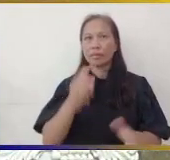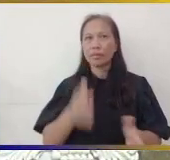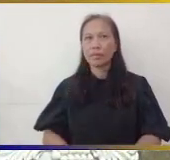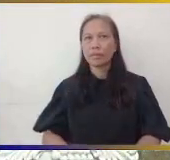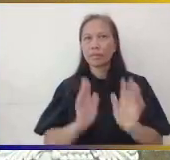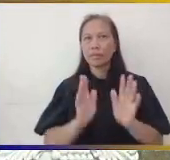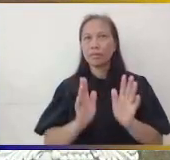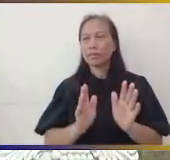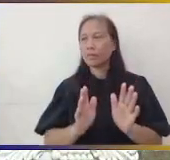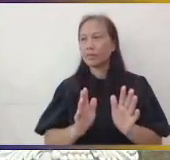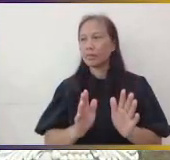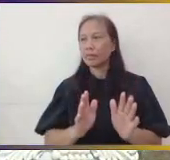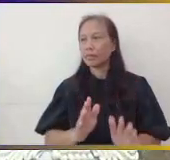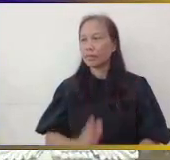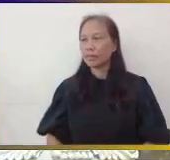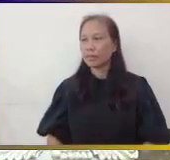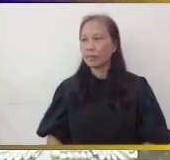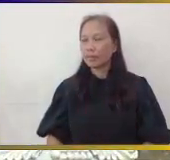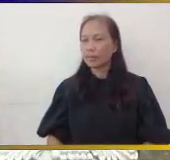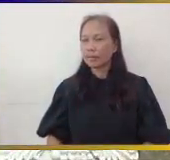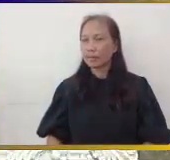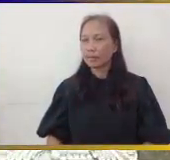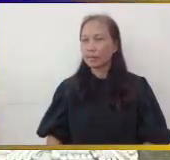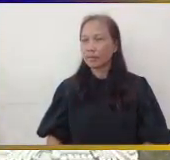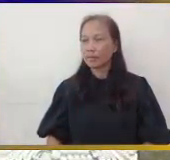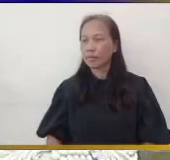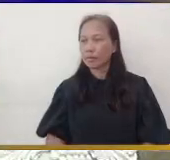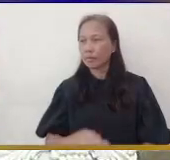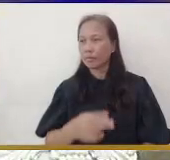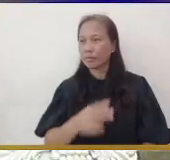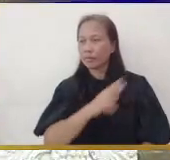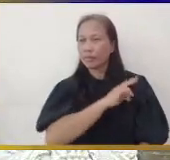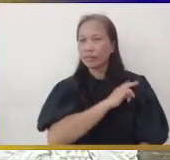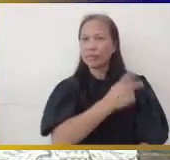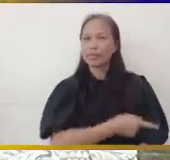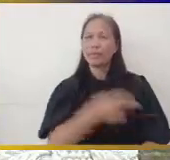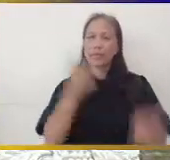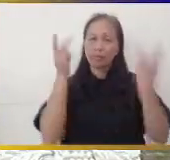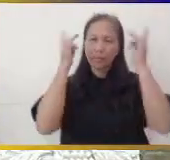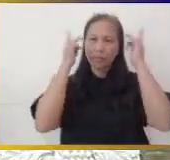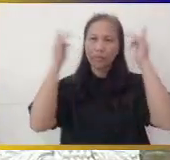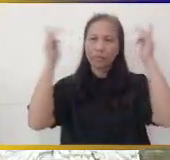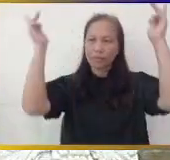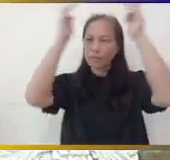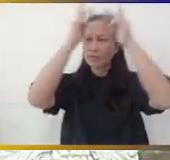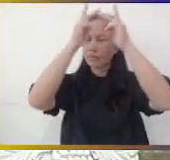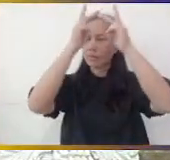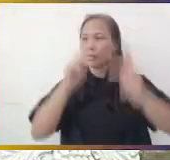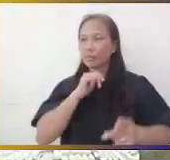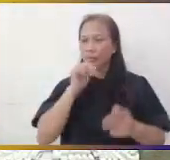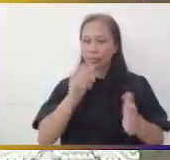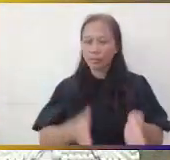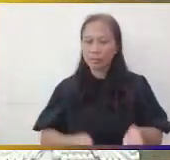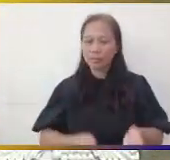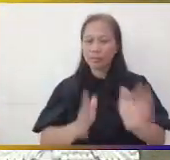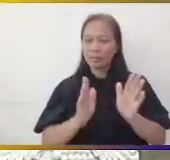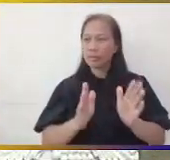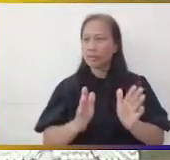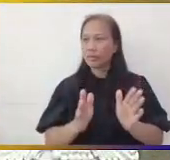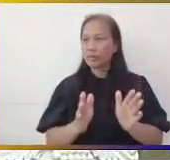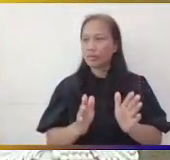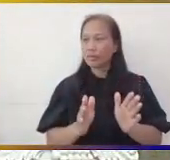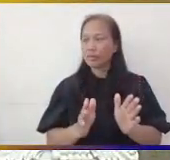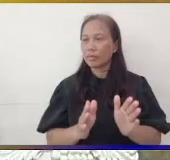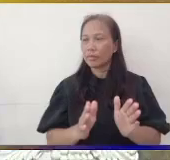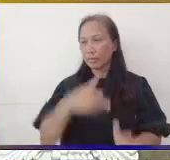ah ng ng ng hierarchy or the power of the pop or the papacy Hindi po nila pinahintulutan yan